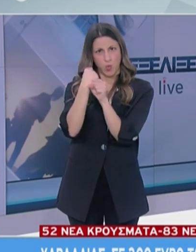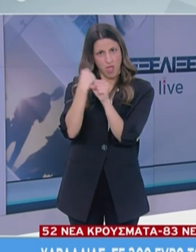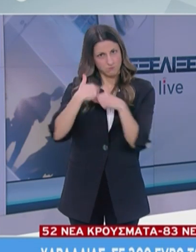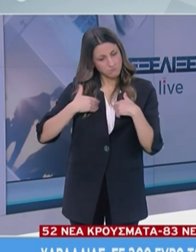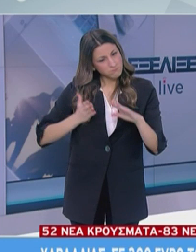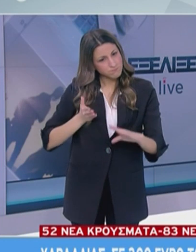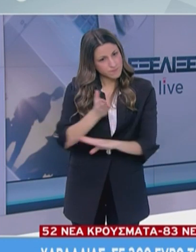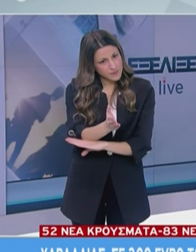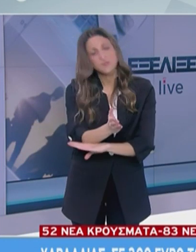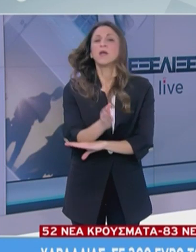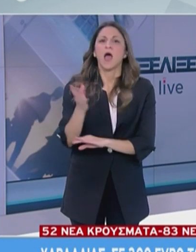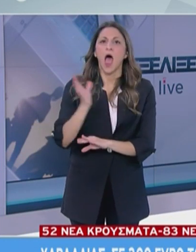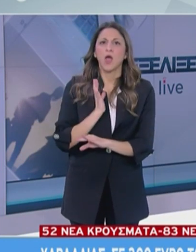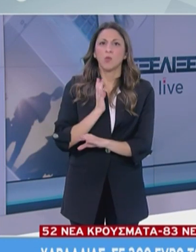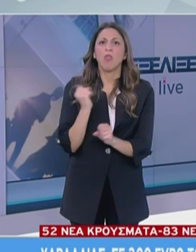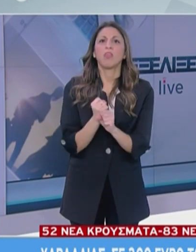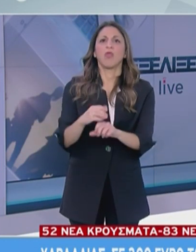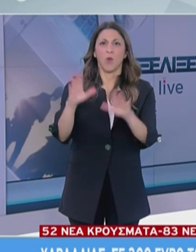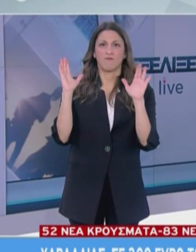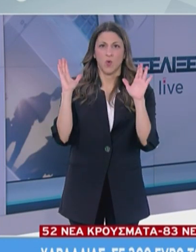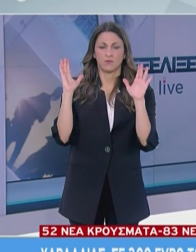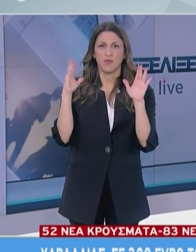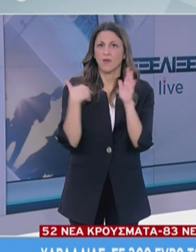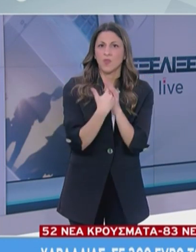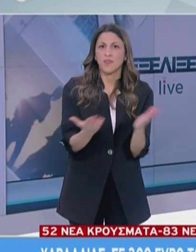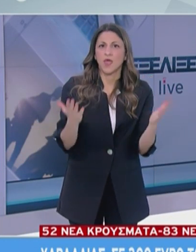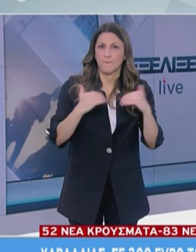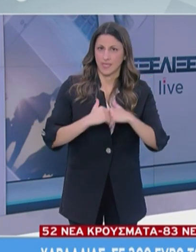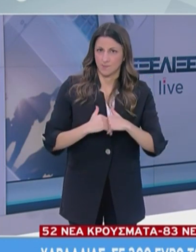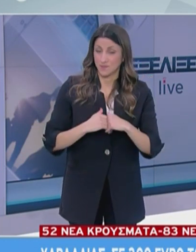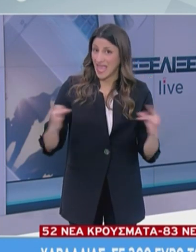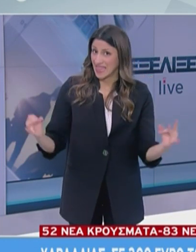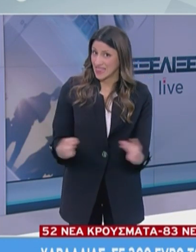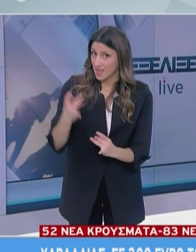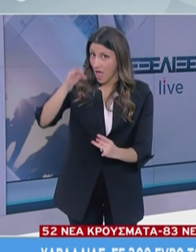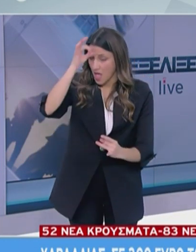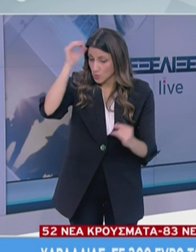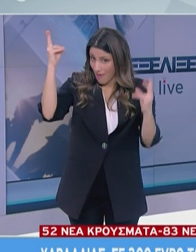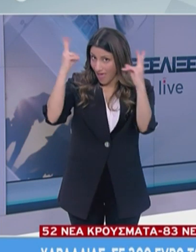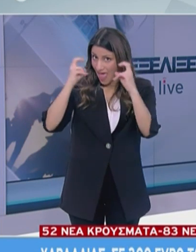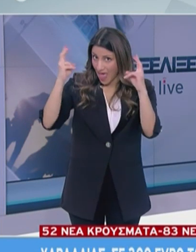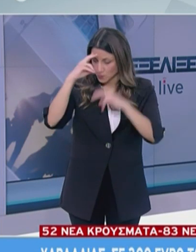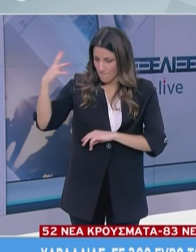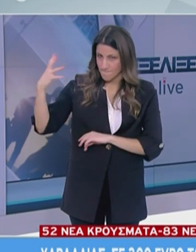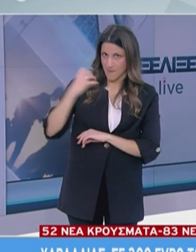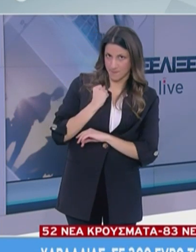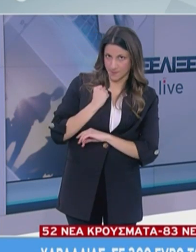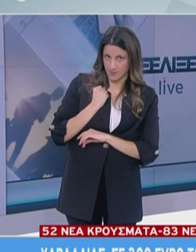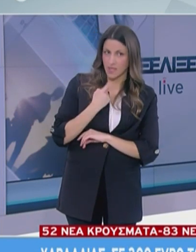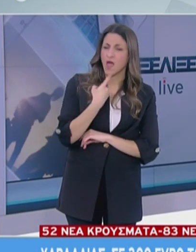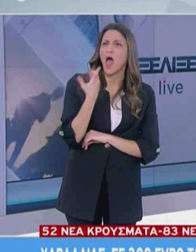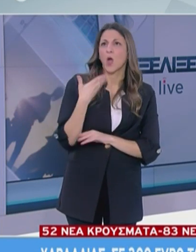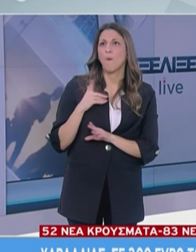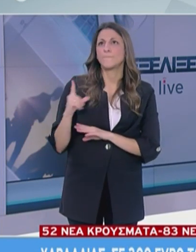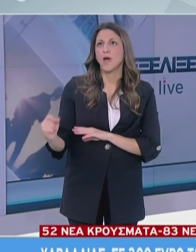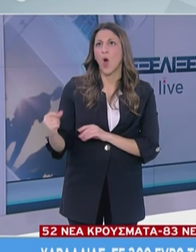επιχειρήσεων, σε άτομα που δεν απασχολούνται σε αυτές. Στην περίπτωση που κατά τη διεξαγωγή σχετικού ελέγχου αποδειχθεί κάτι τέτοιο, στον